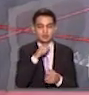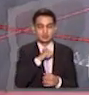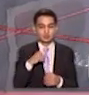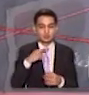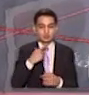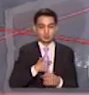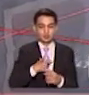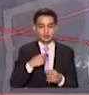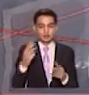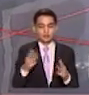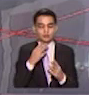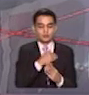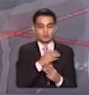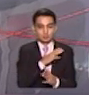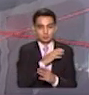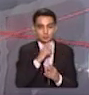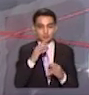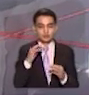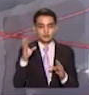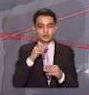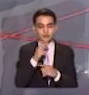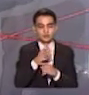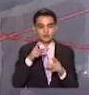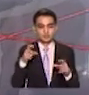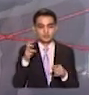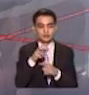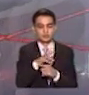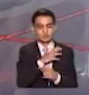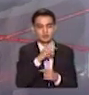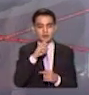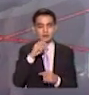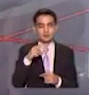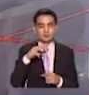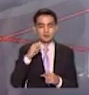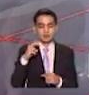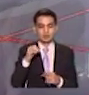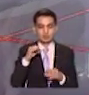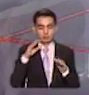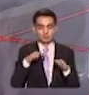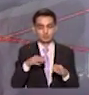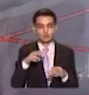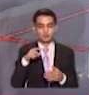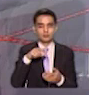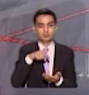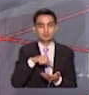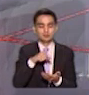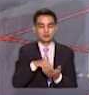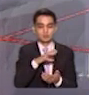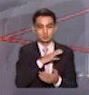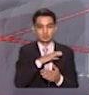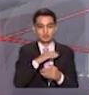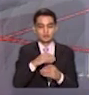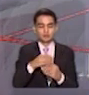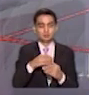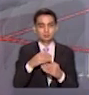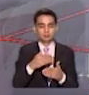болған. Елді дүрліктірген оқиға бірнеше телеарна жұмыстейтін Қазмедиа орталығының алдында болды. Бір сағаттай қаланың